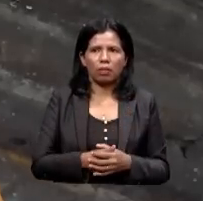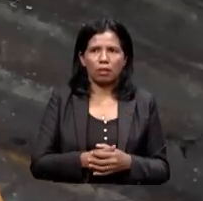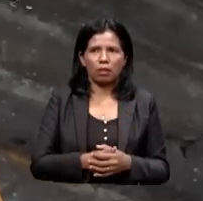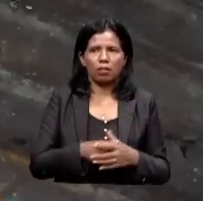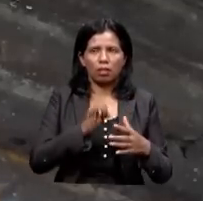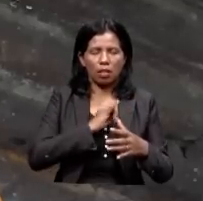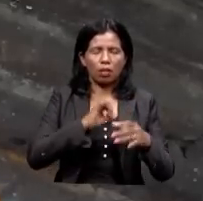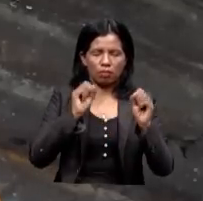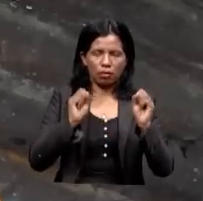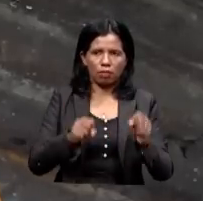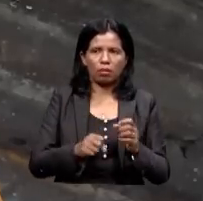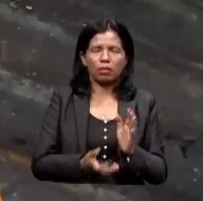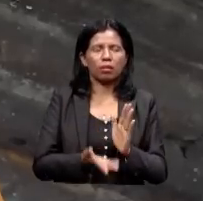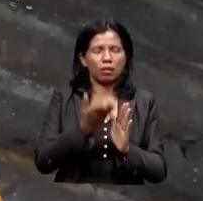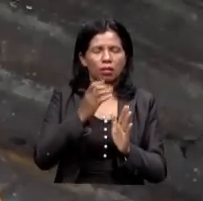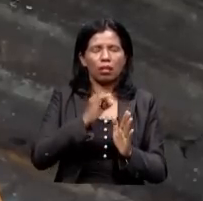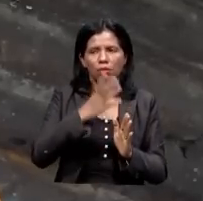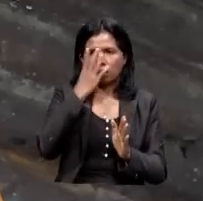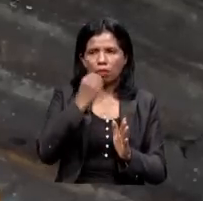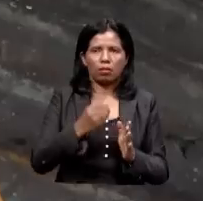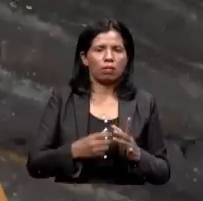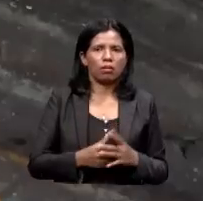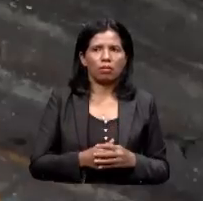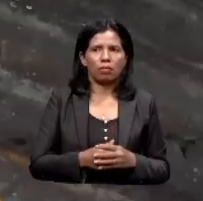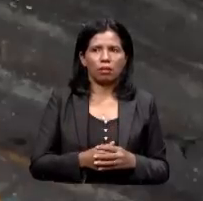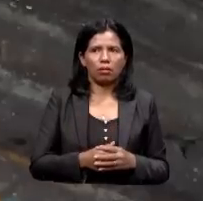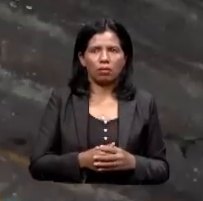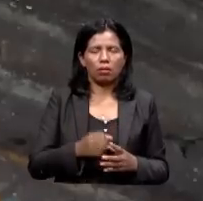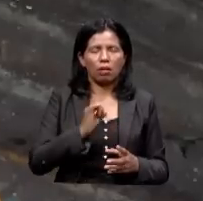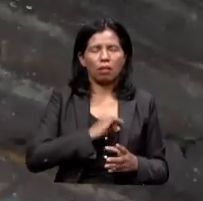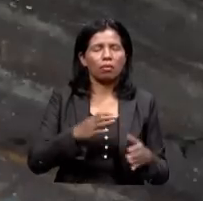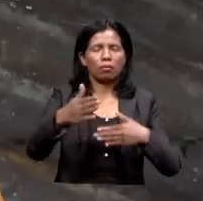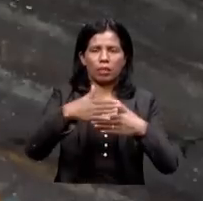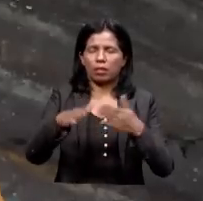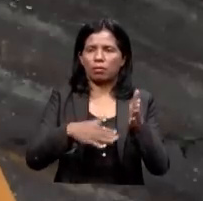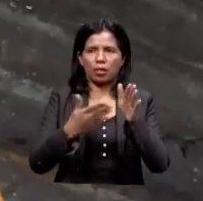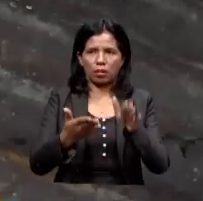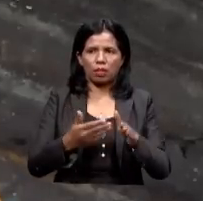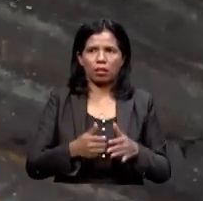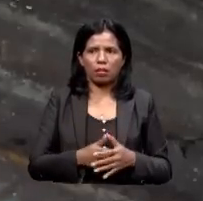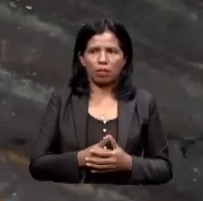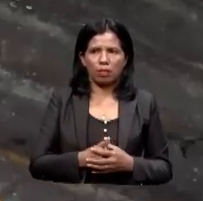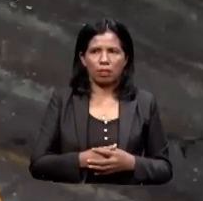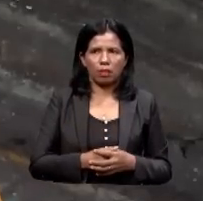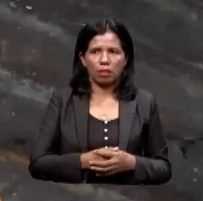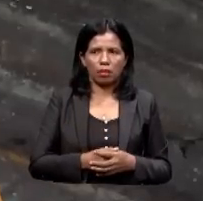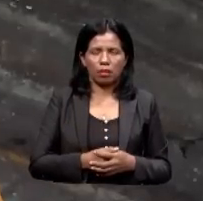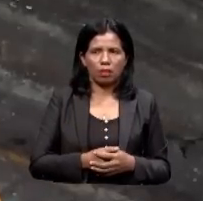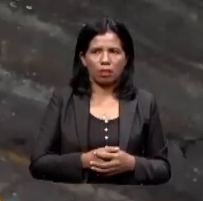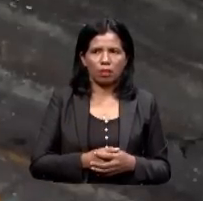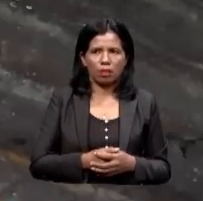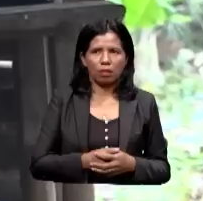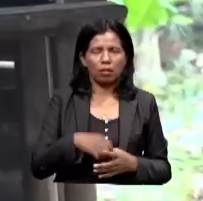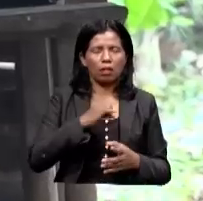lepokan. Nanti kalau saya diang ni anu satu kutu. Ni aku tidak hanya mati nato, ni buat saya